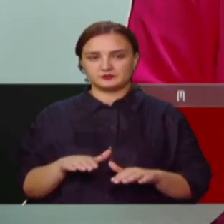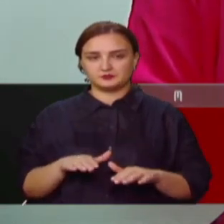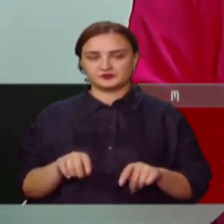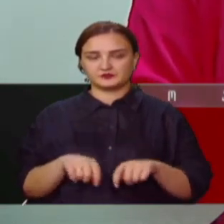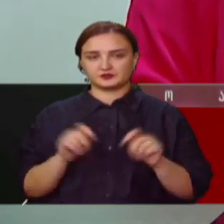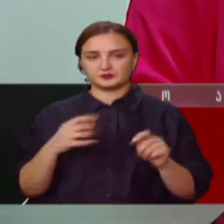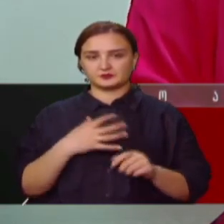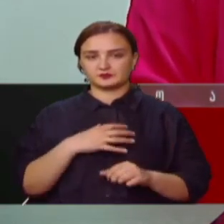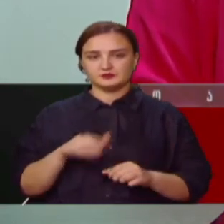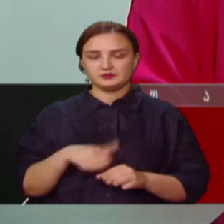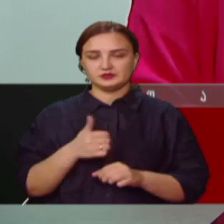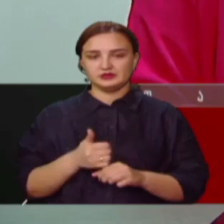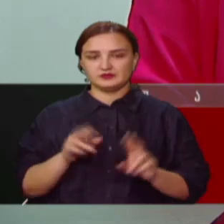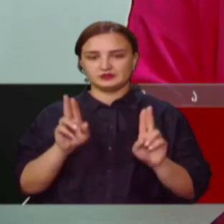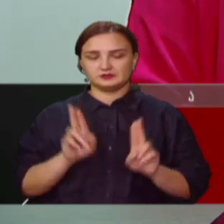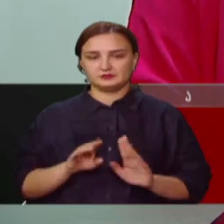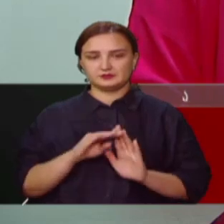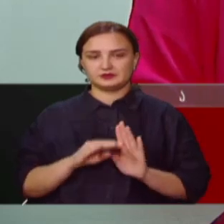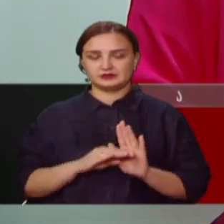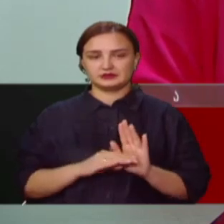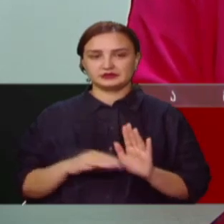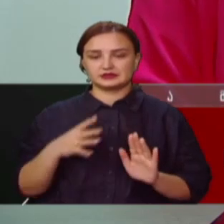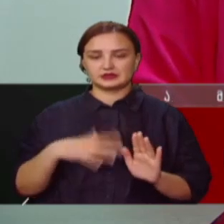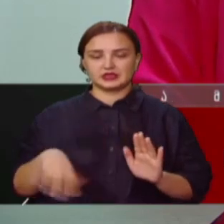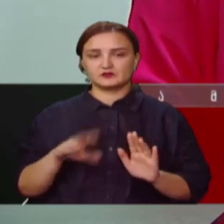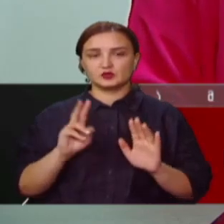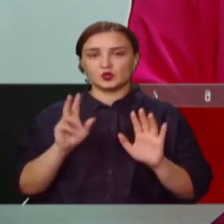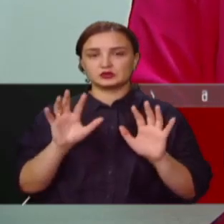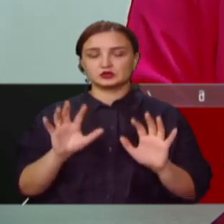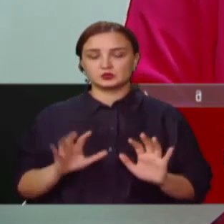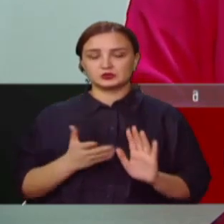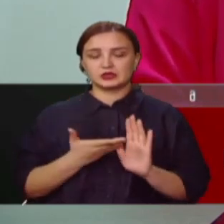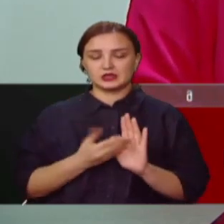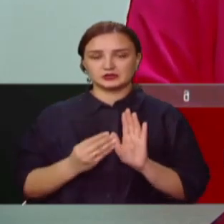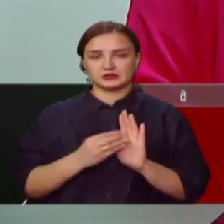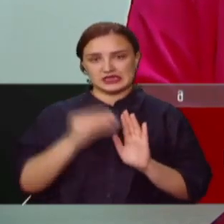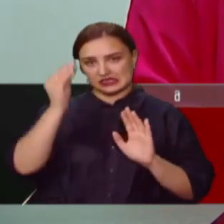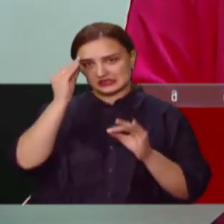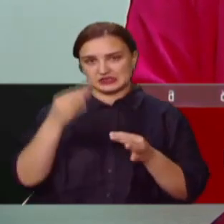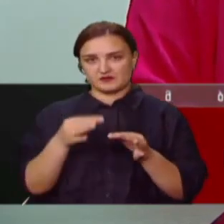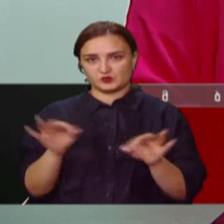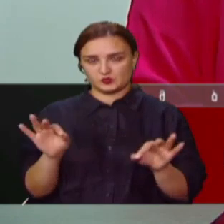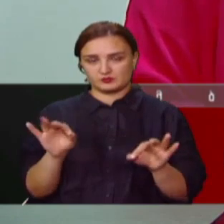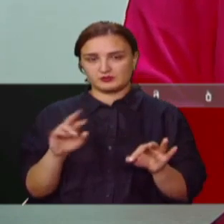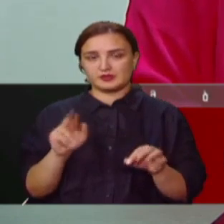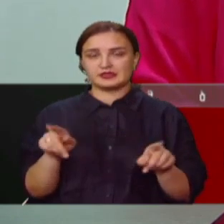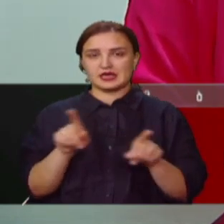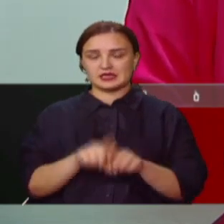ფუნდამენტურ პრინციპს საქართველოს კონსტიტუციის, რაც არის გამოხატვის თავისუფლება და რაც არის